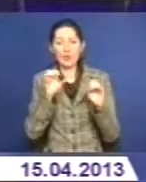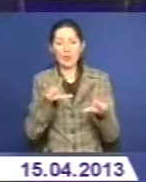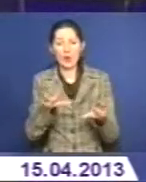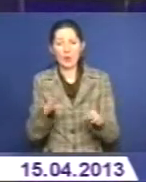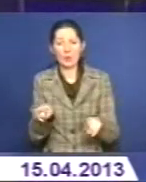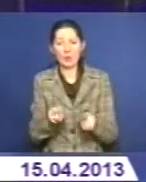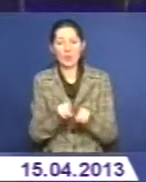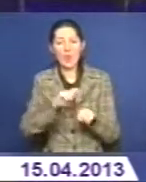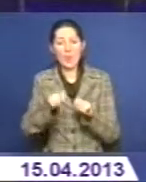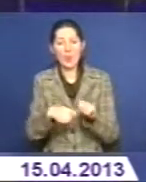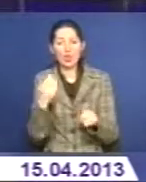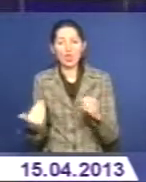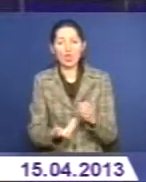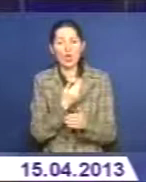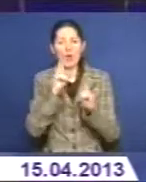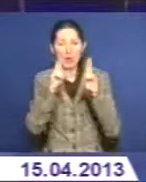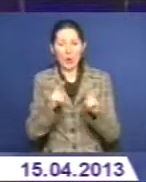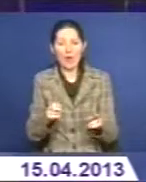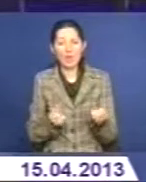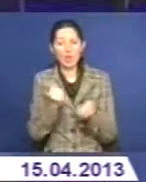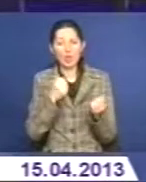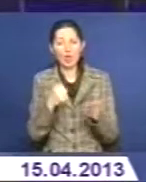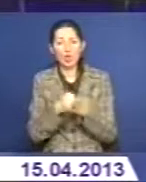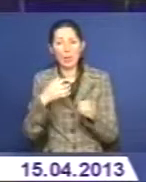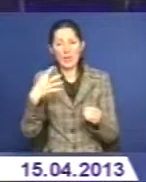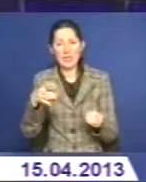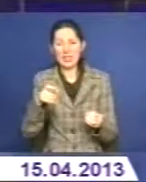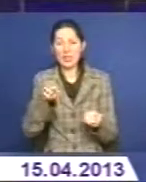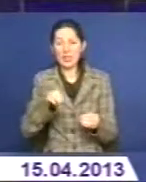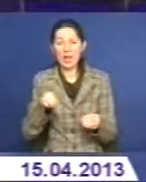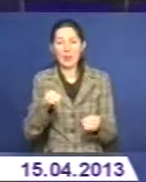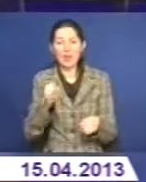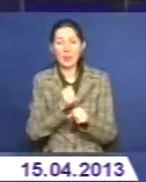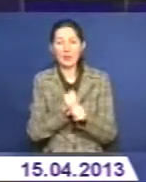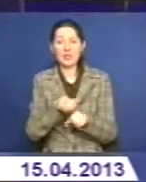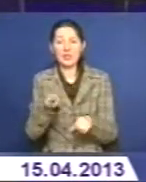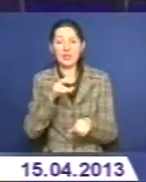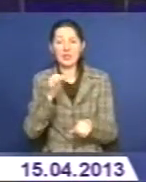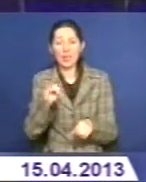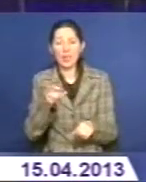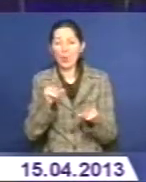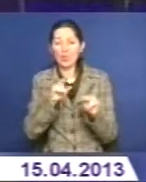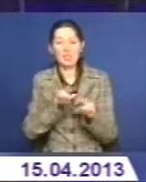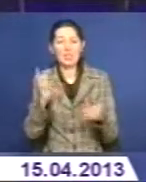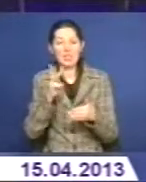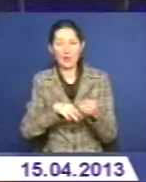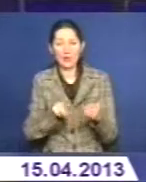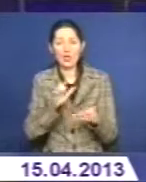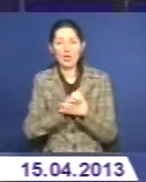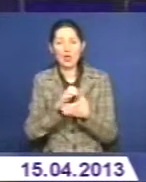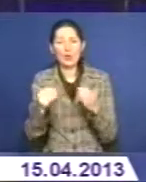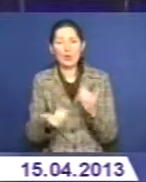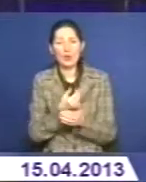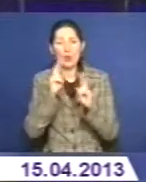Втім, за порушення нових правил водіїв до 15 травня працівники ДАІ обіцяють не штрафувати. Чи знайомі з новими